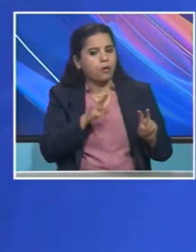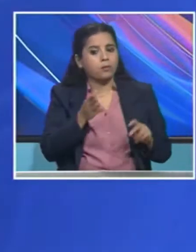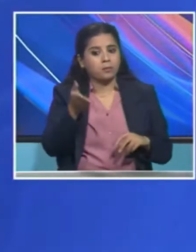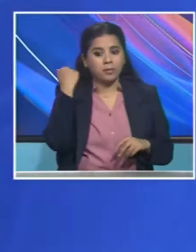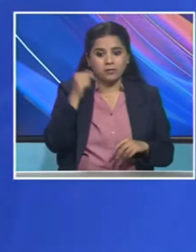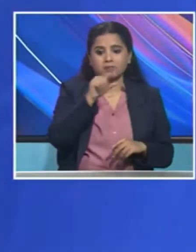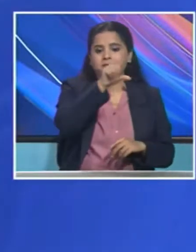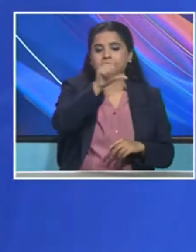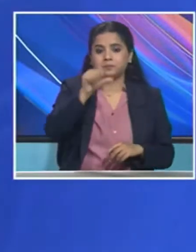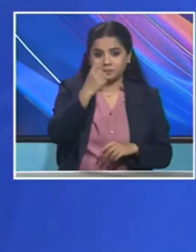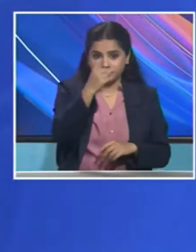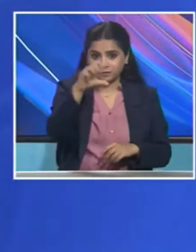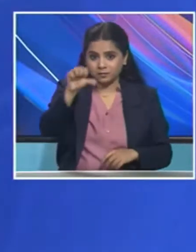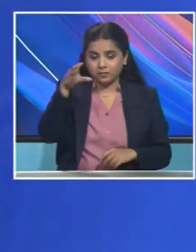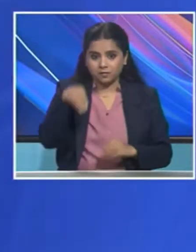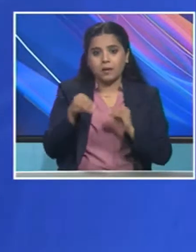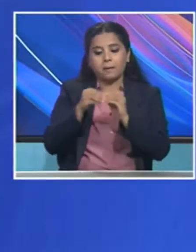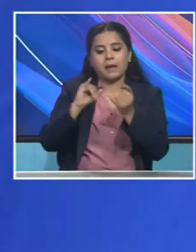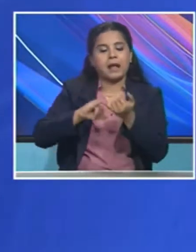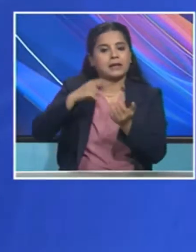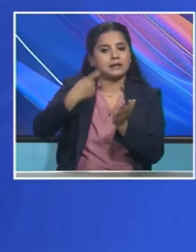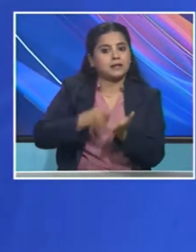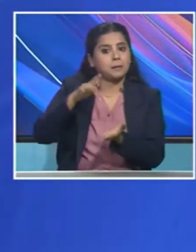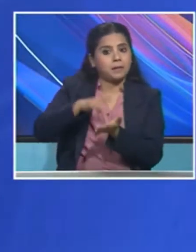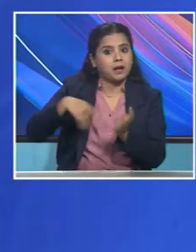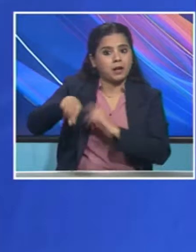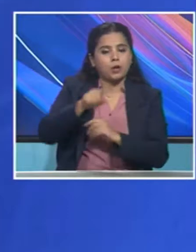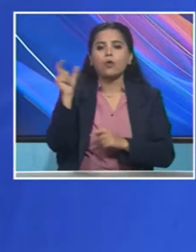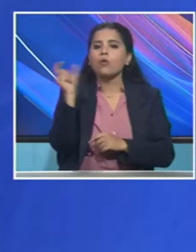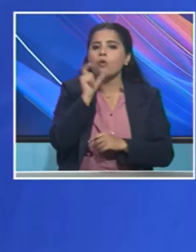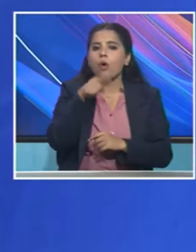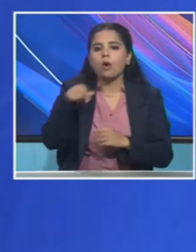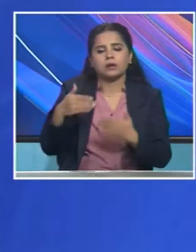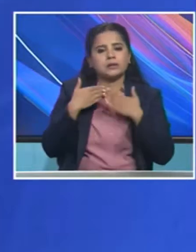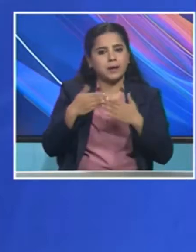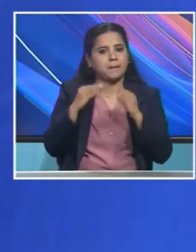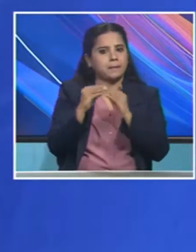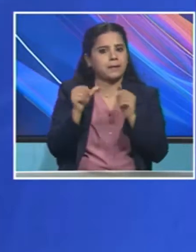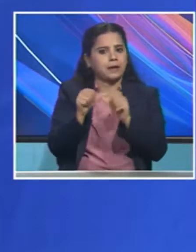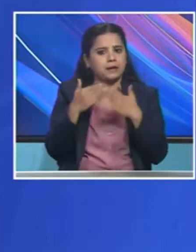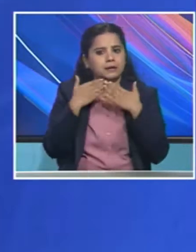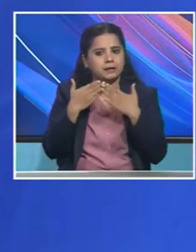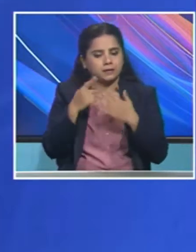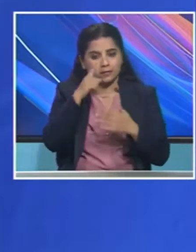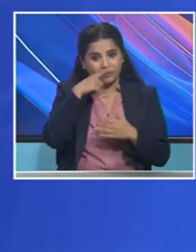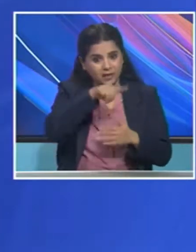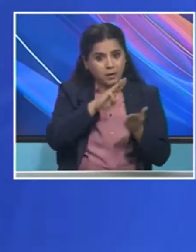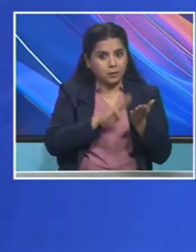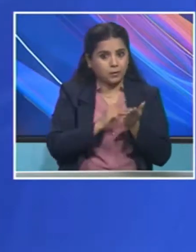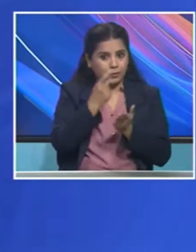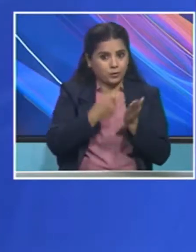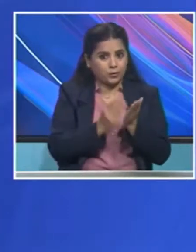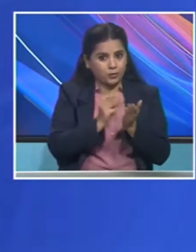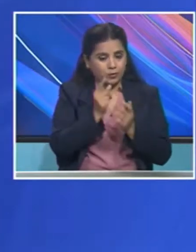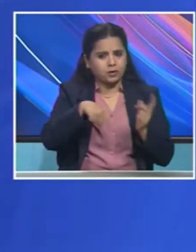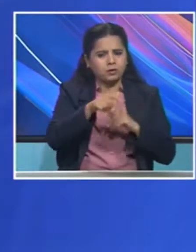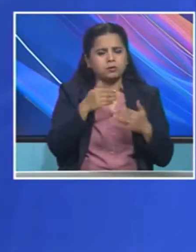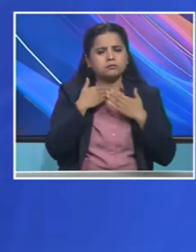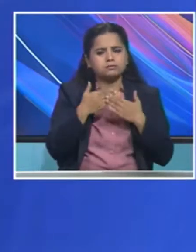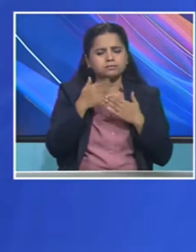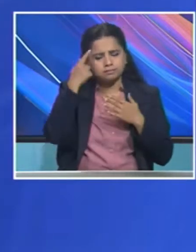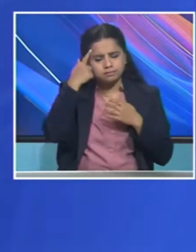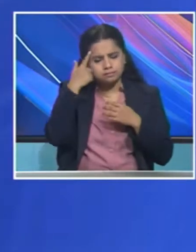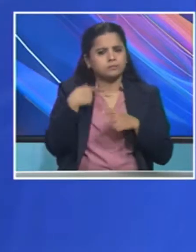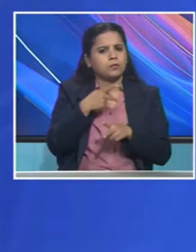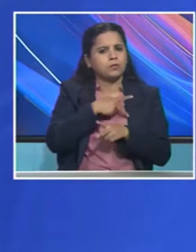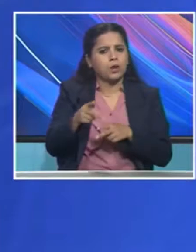1979 में भुवनेश्वर के रमादेवी महिला कॉलेज से बीए पास करने वाली द्रौपदी मुर्मू ने अपने पेशेवर करियर की शुरुआत